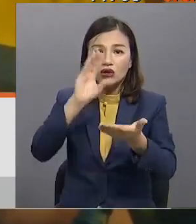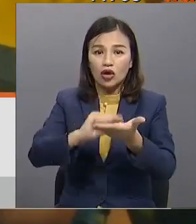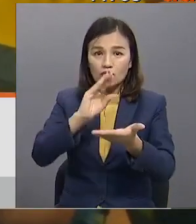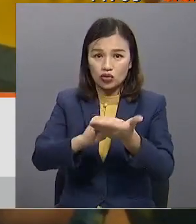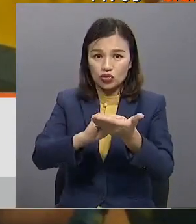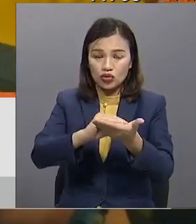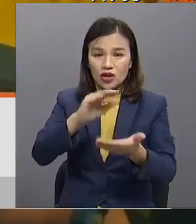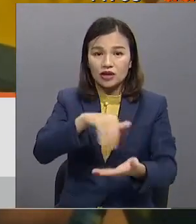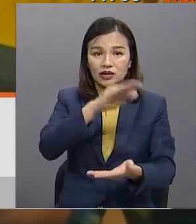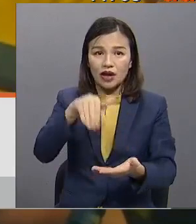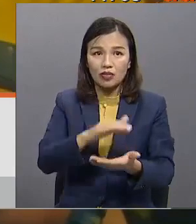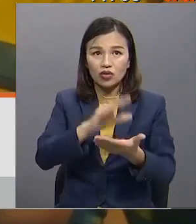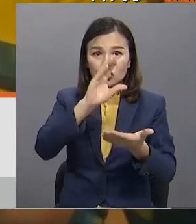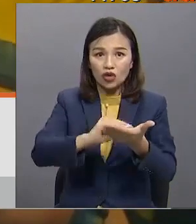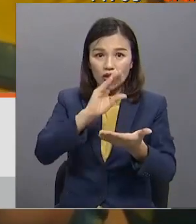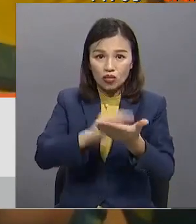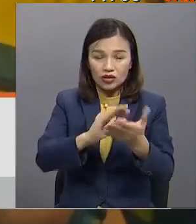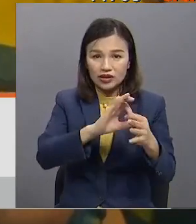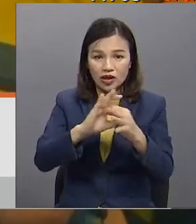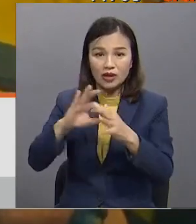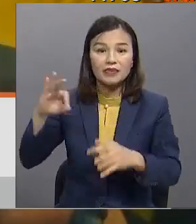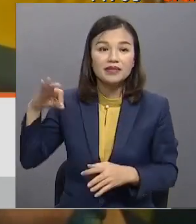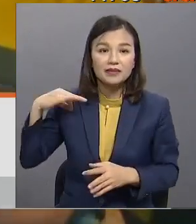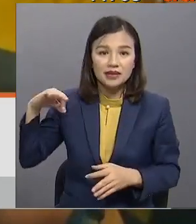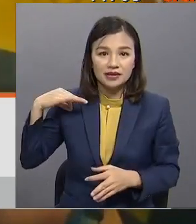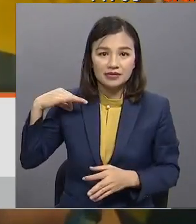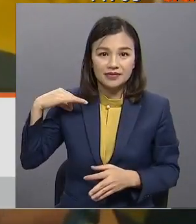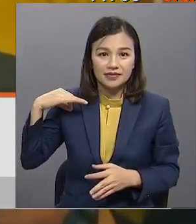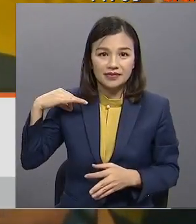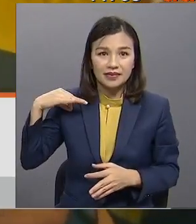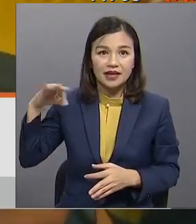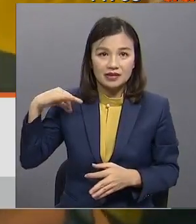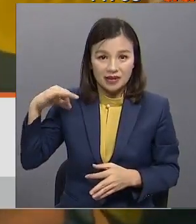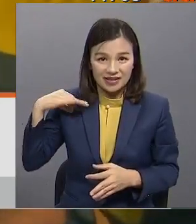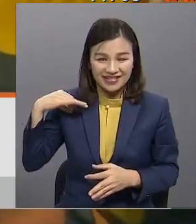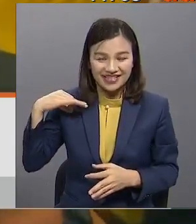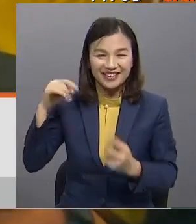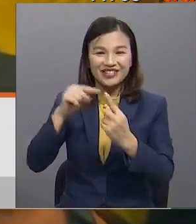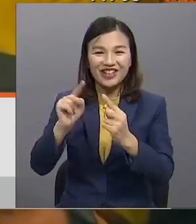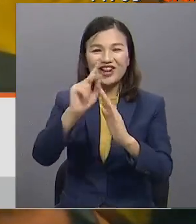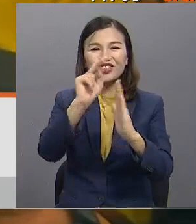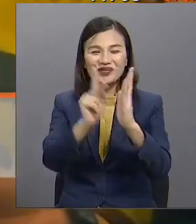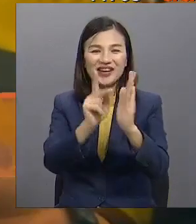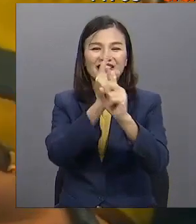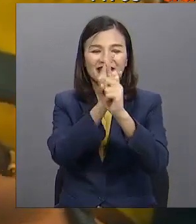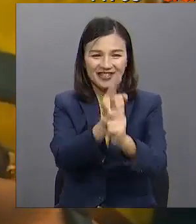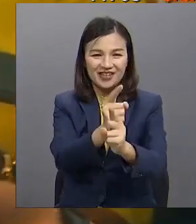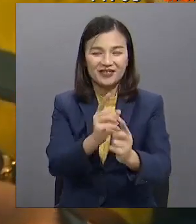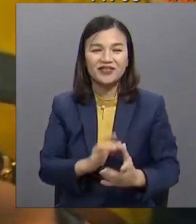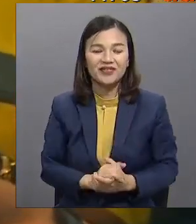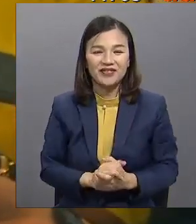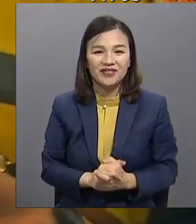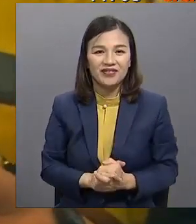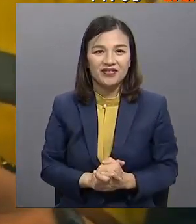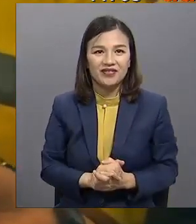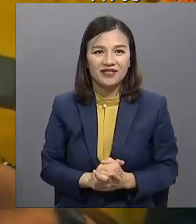ณีนี้เนี่ยเป็นข้อมูลที่ส่งมาจากสมาชิกซึ่งทางสภาก็ส่งไปตามกฎหมายให้ส่งไปเพราะนั้นการ